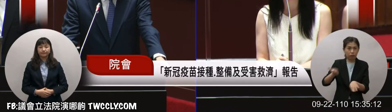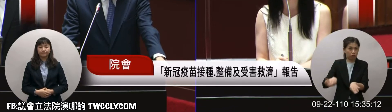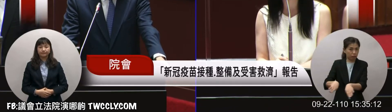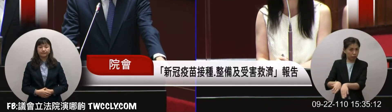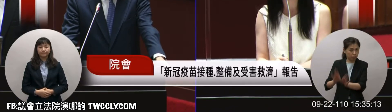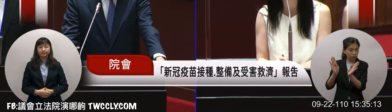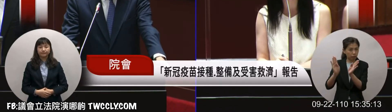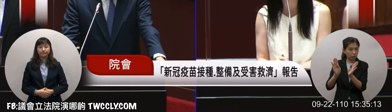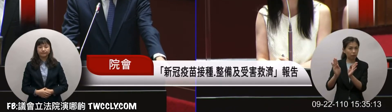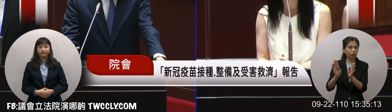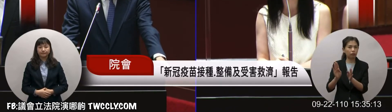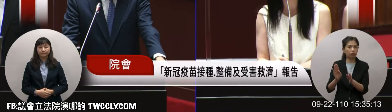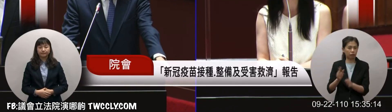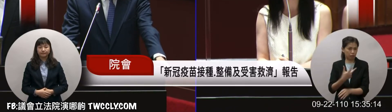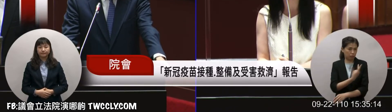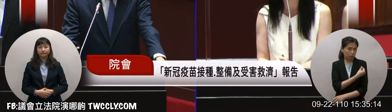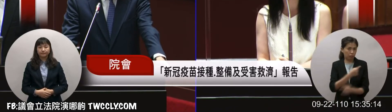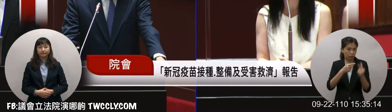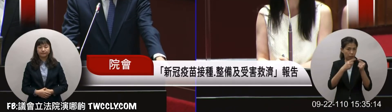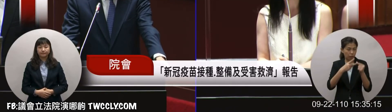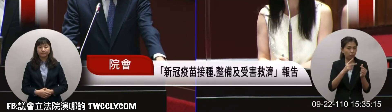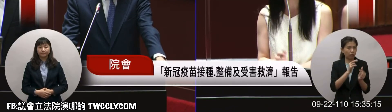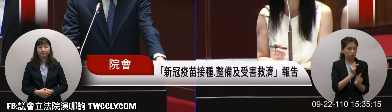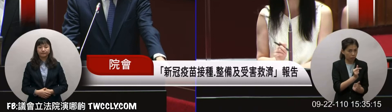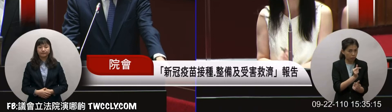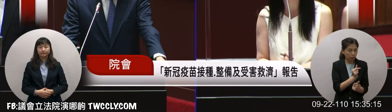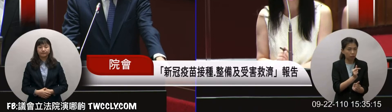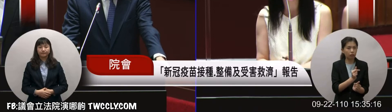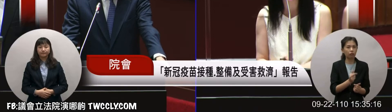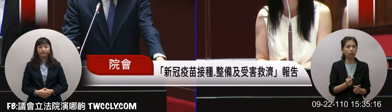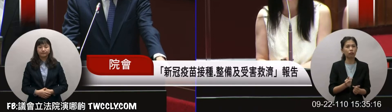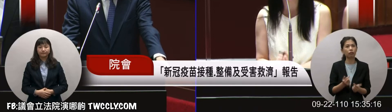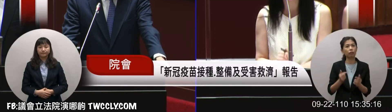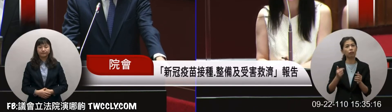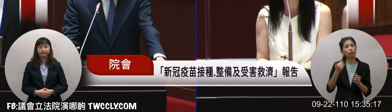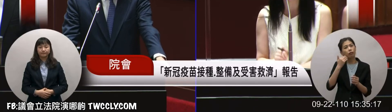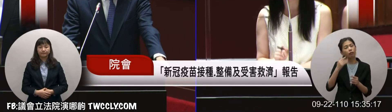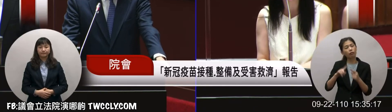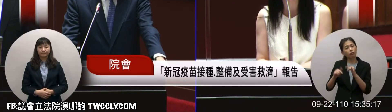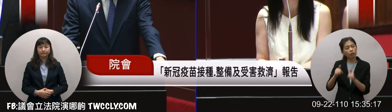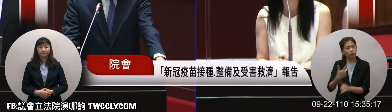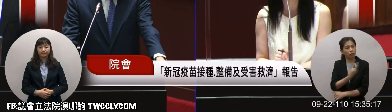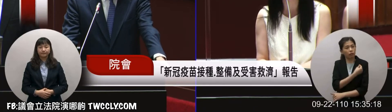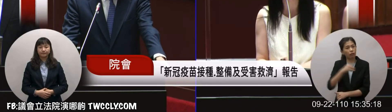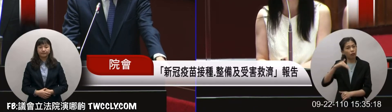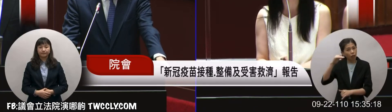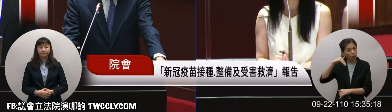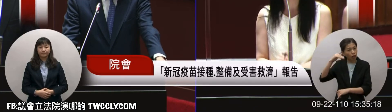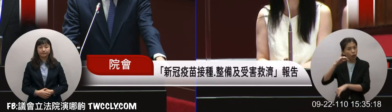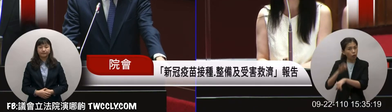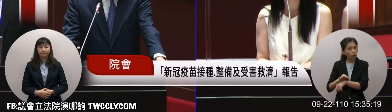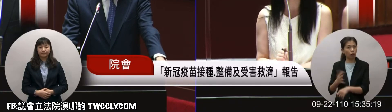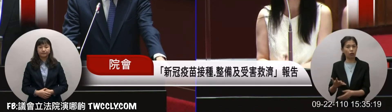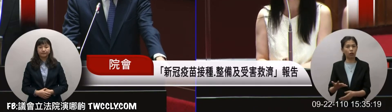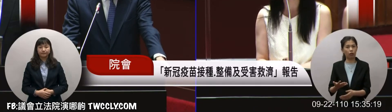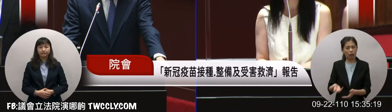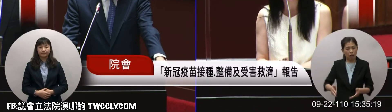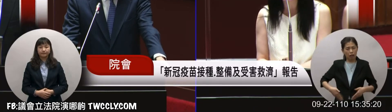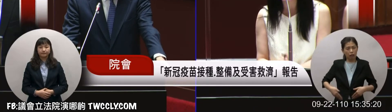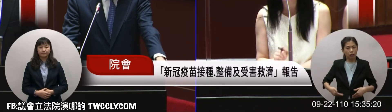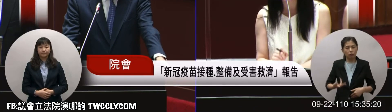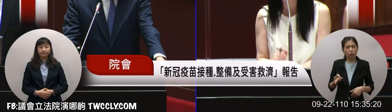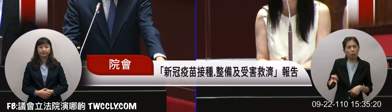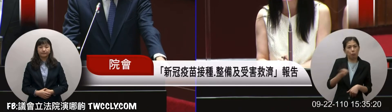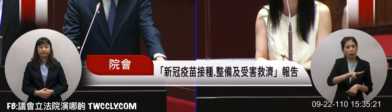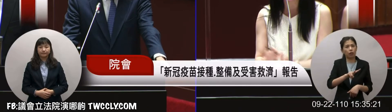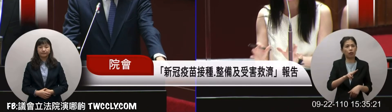始施行，而且要完整打完第二剂的话，等于说我们现在打高端的人，是不是就要赶快去接种莫德纳或